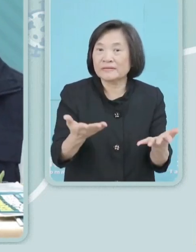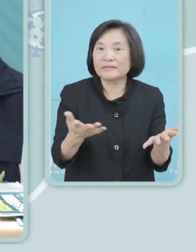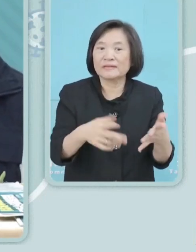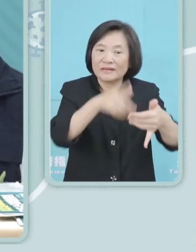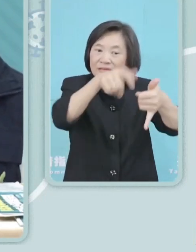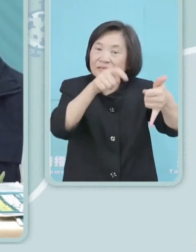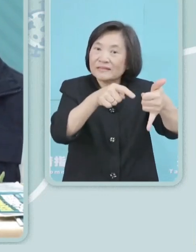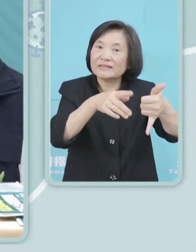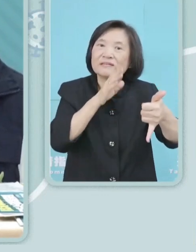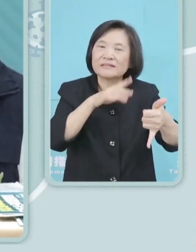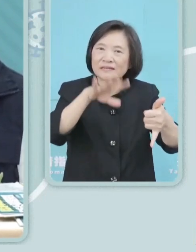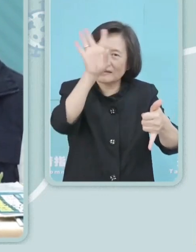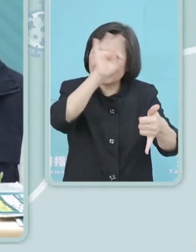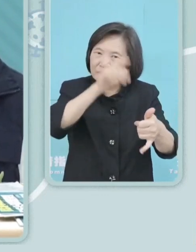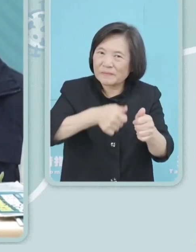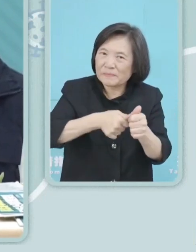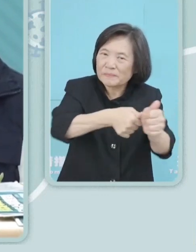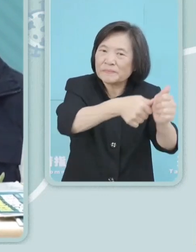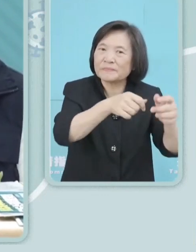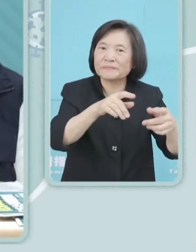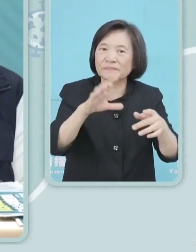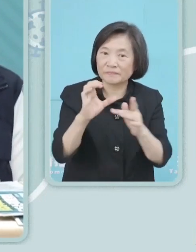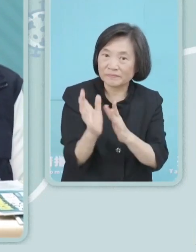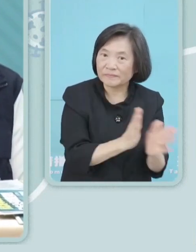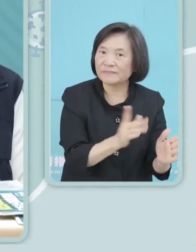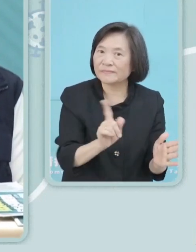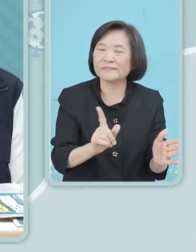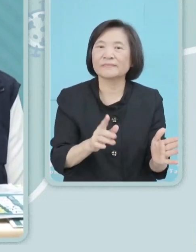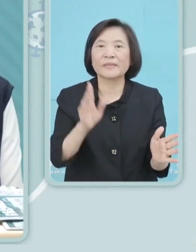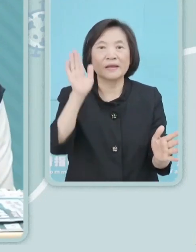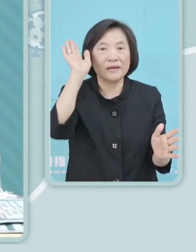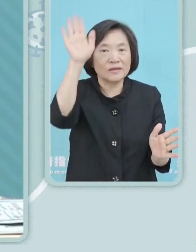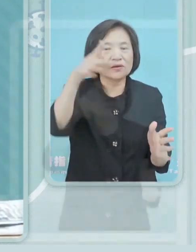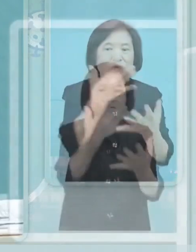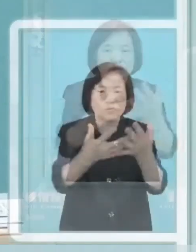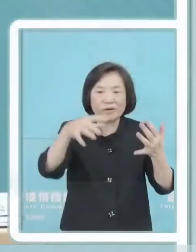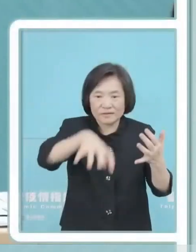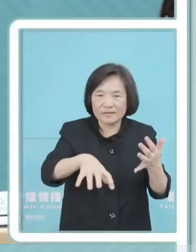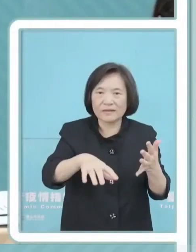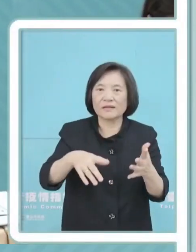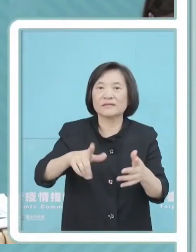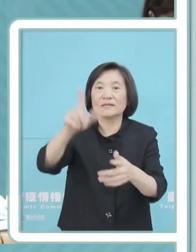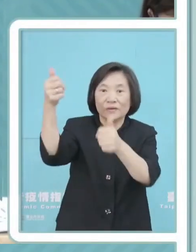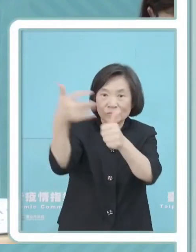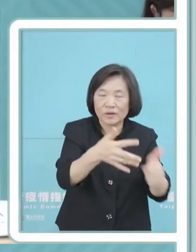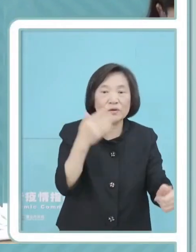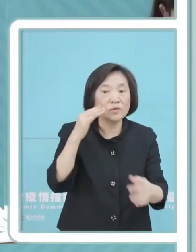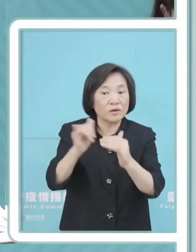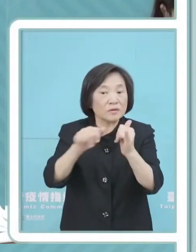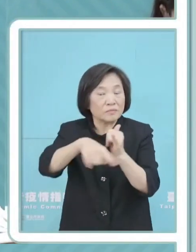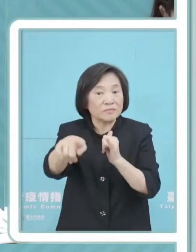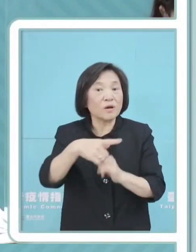我们刚刚公布疫调的方式以后，我们可能除了网站之外，如果市民朋友